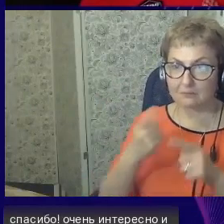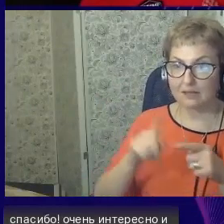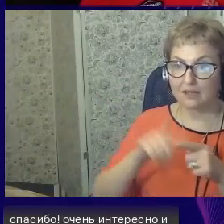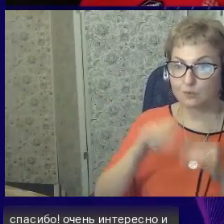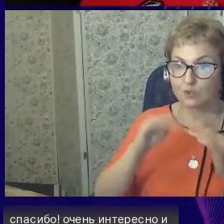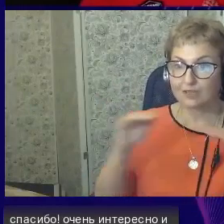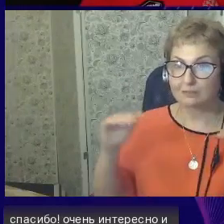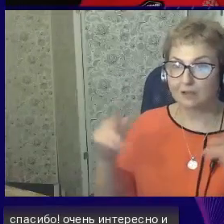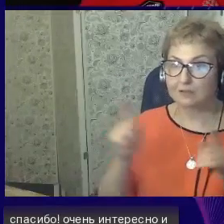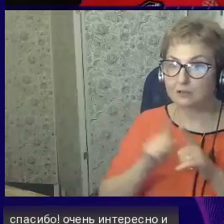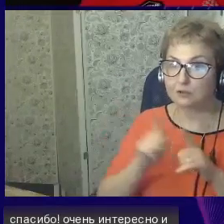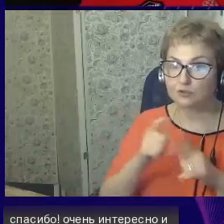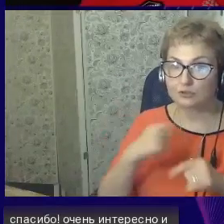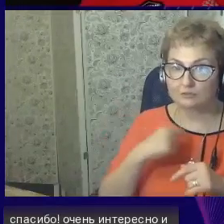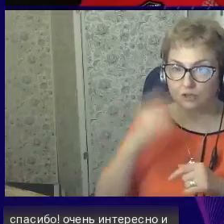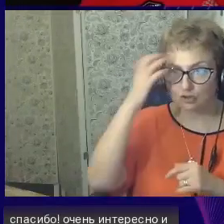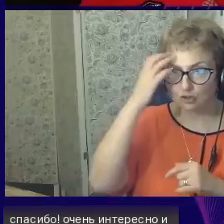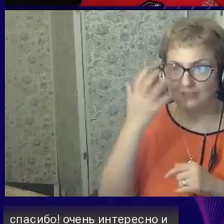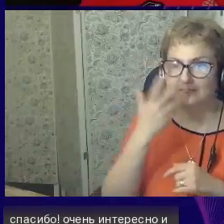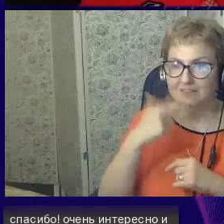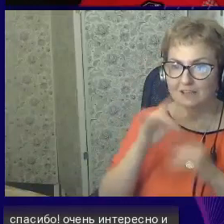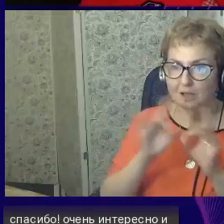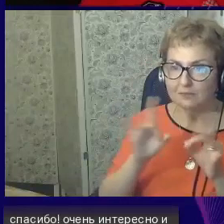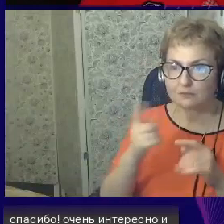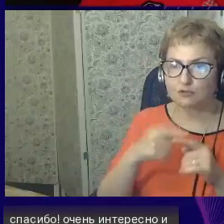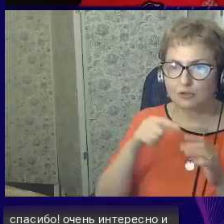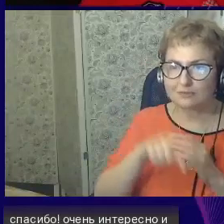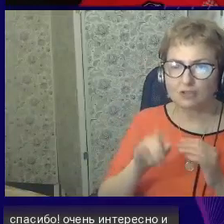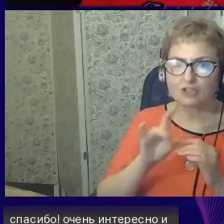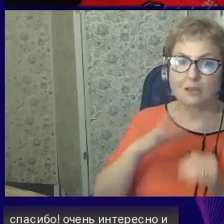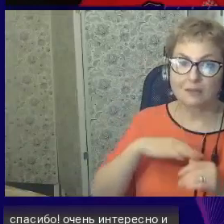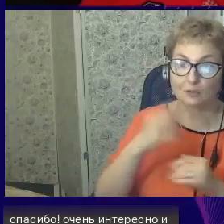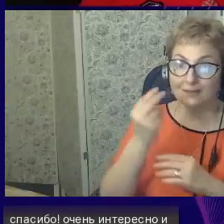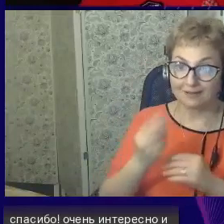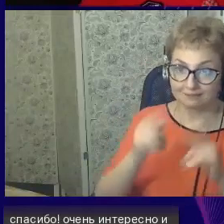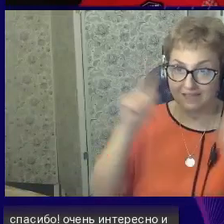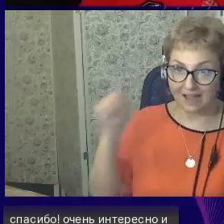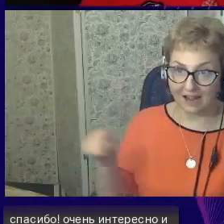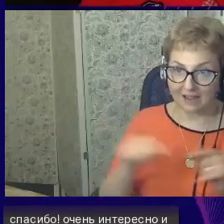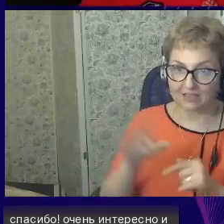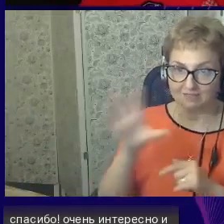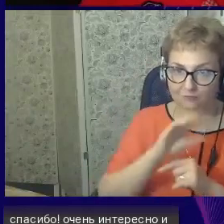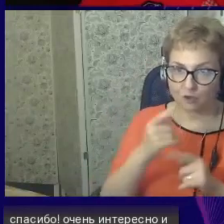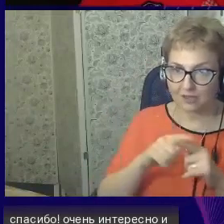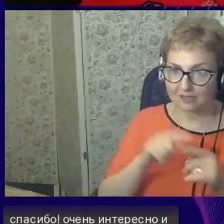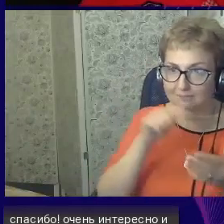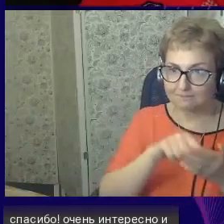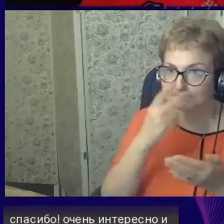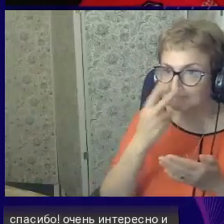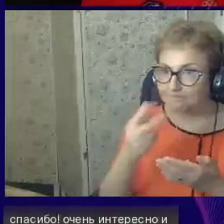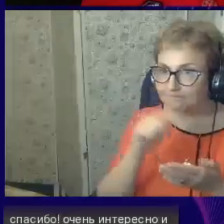Поэтому ребятам тоже мы черный цвет объясняем, что обозначается, и на карте потом обязательно это все